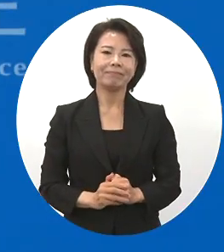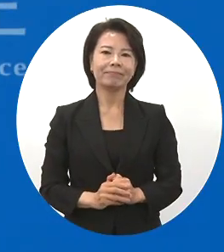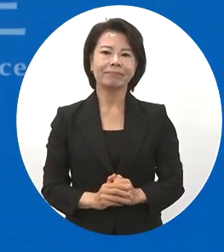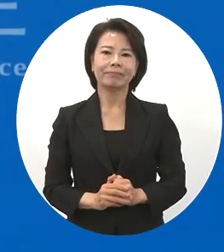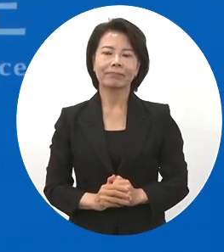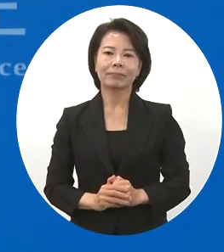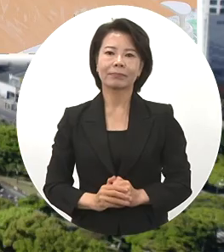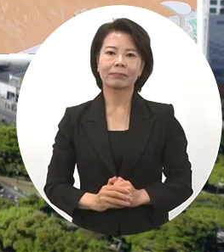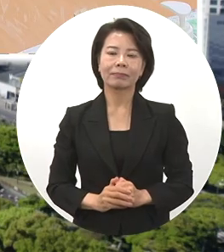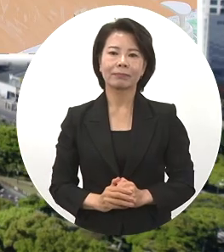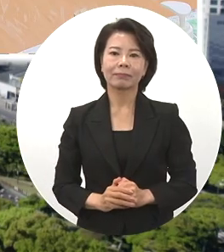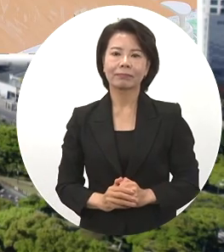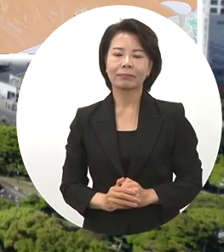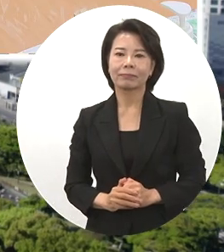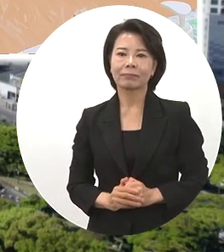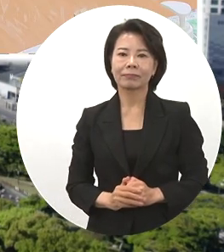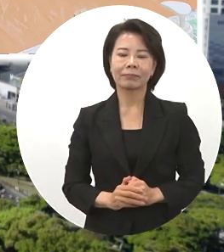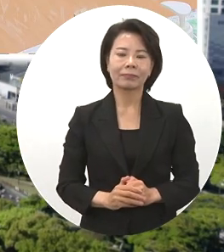진행하고 있습니다.